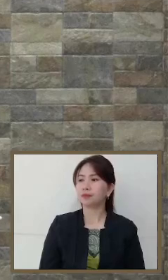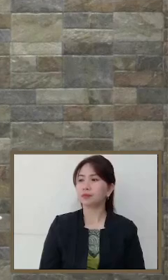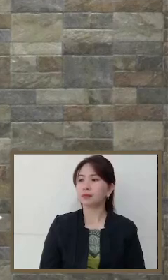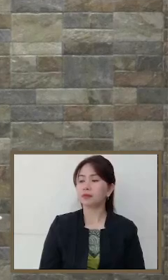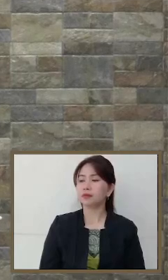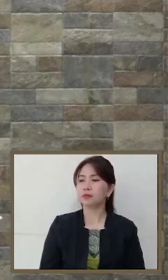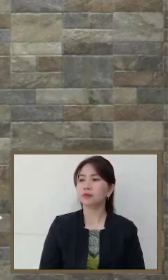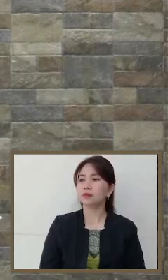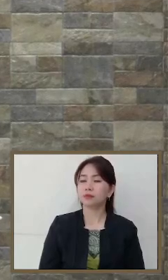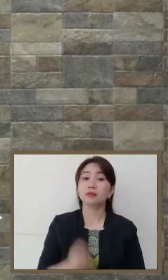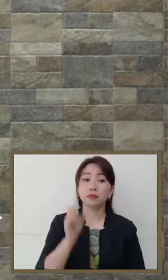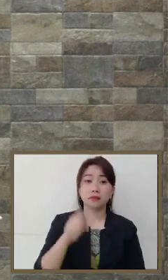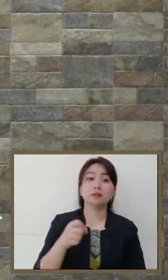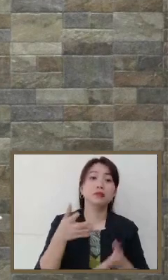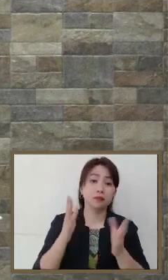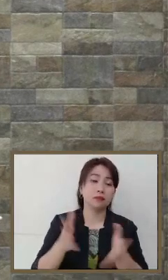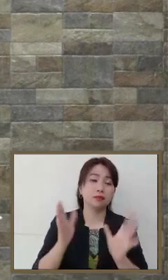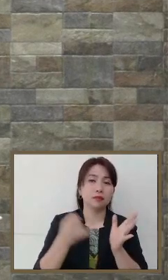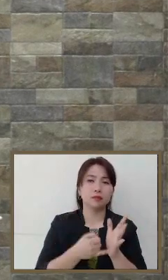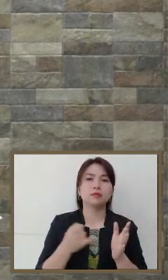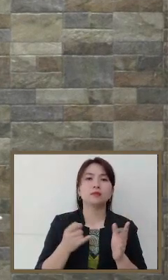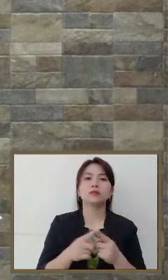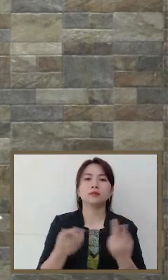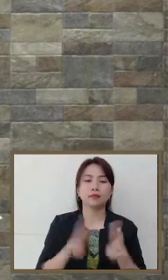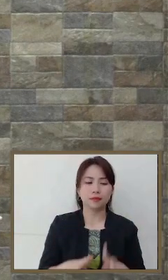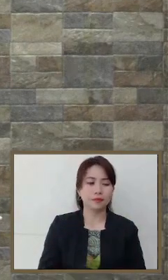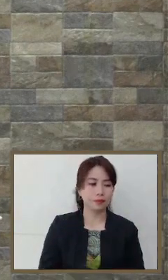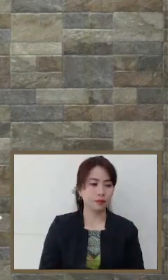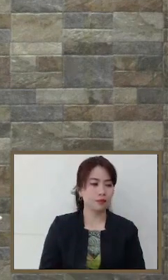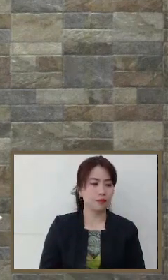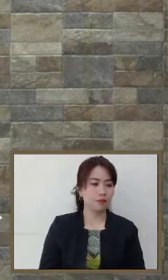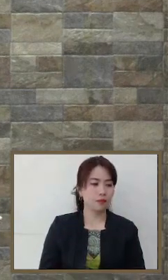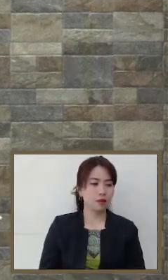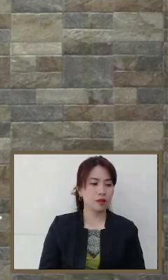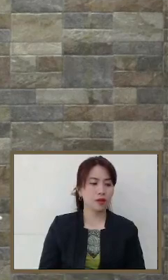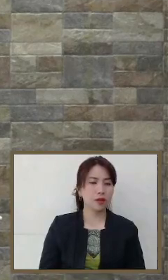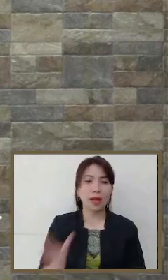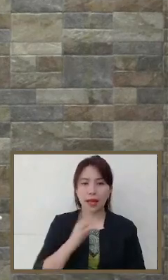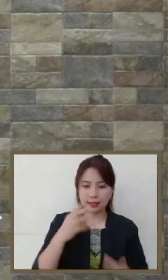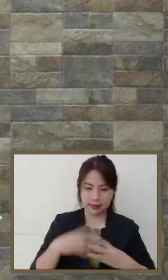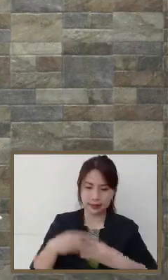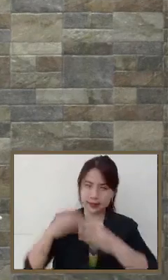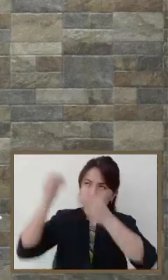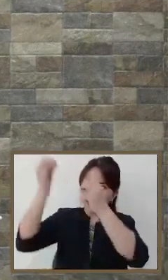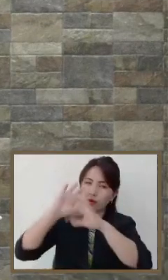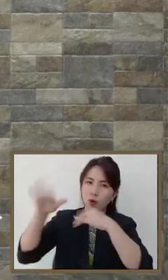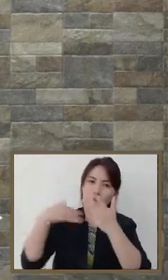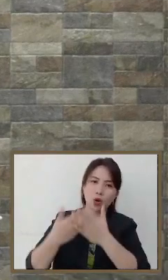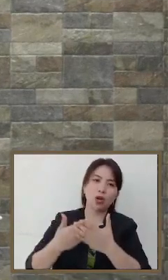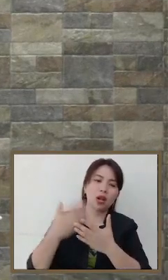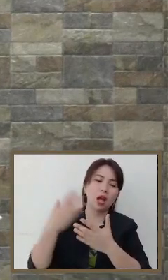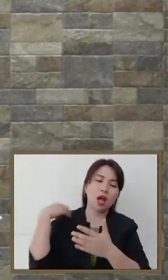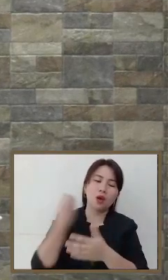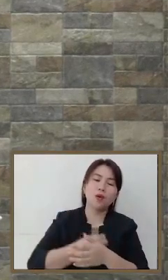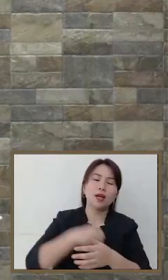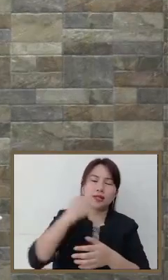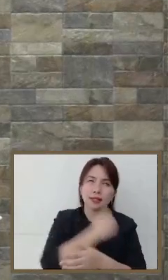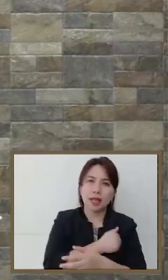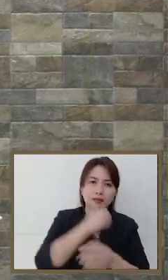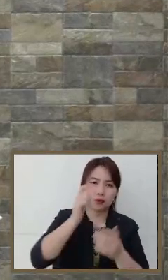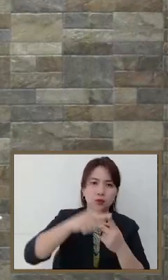pahintulutan natin na unti-unti maipag katiwala talaga natin ang ating buong sarili sa Diyos huwag yung kalahati lang